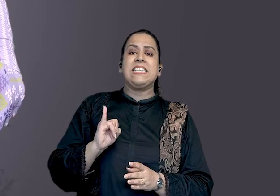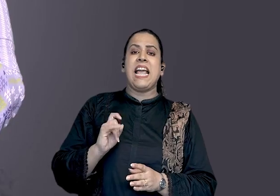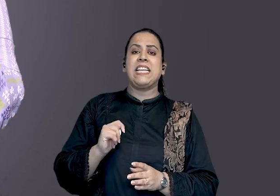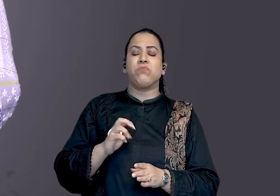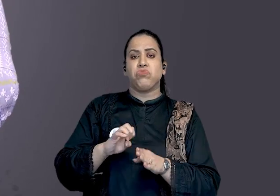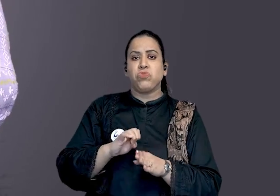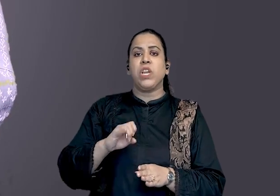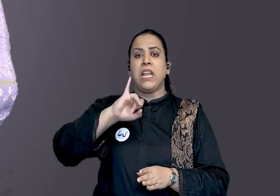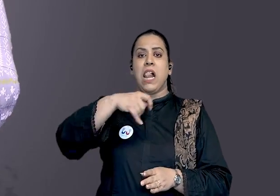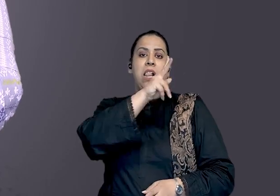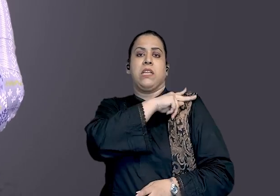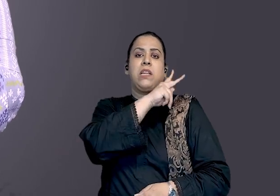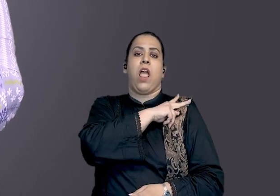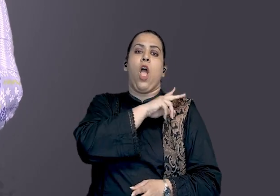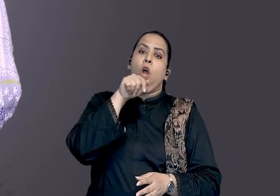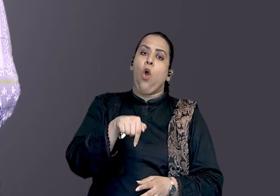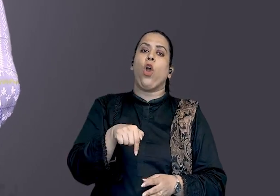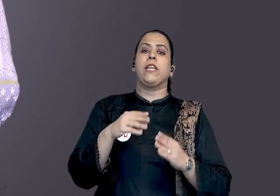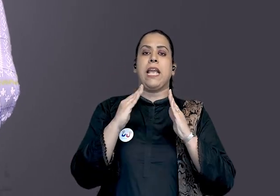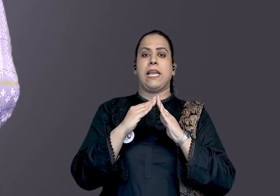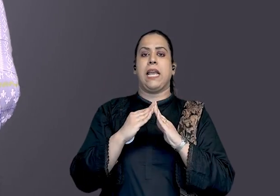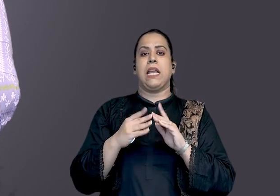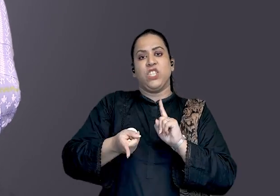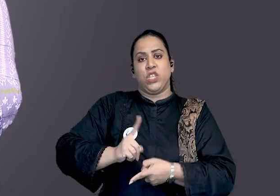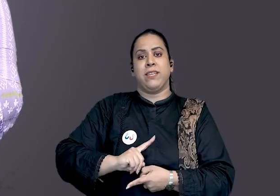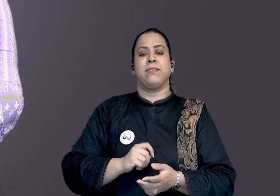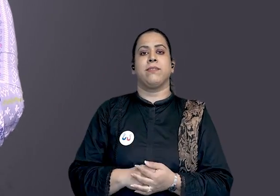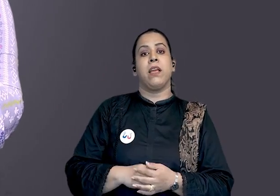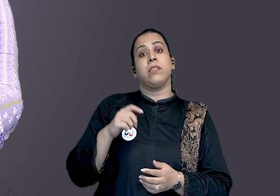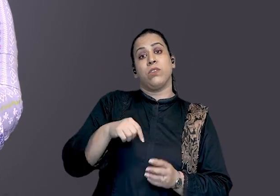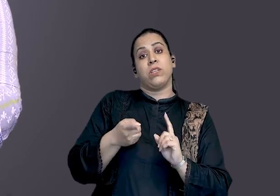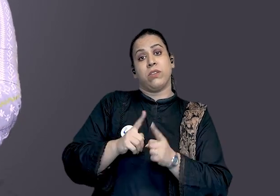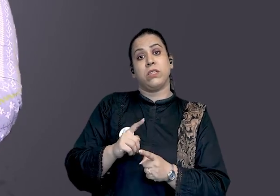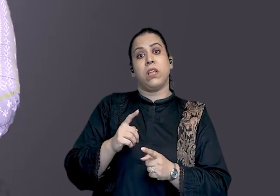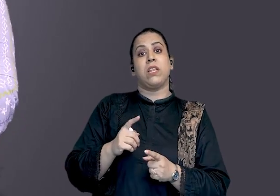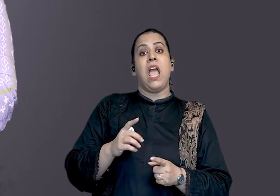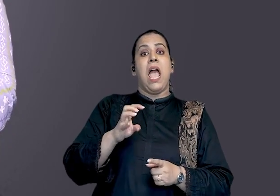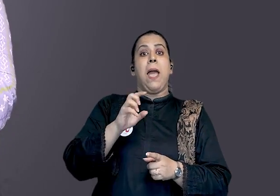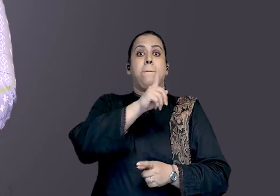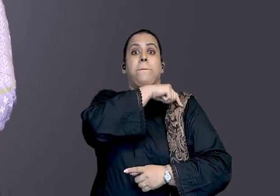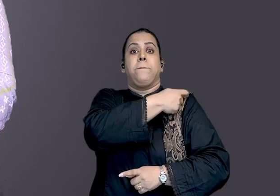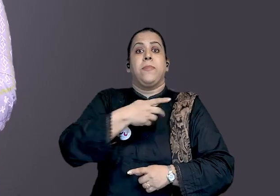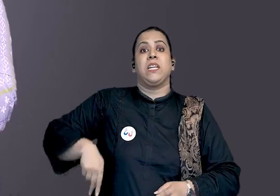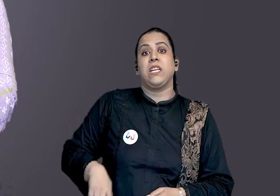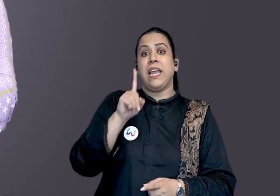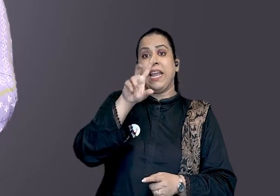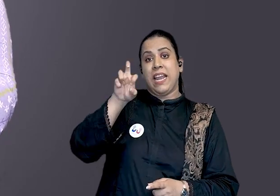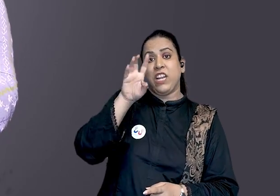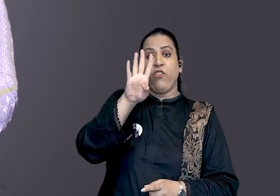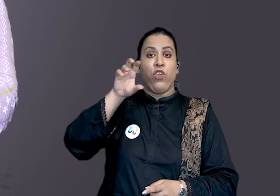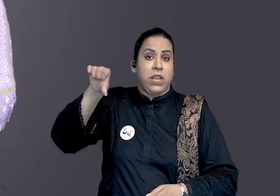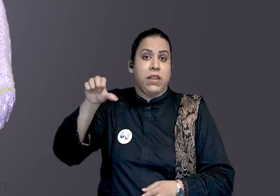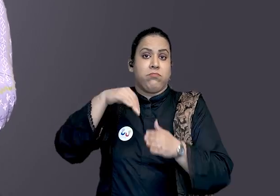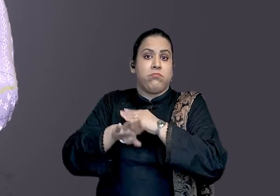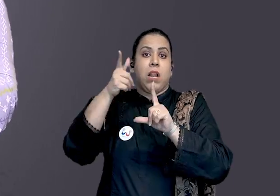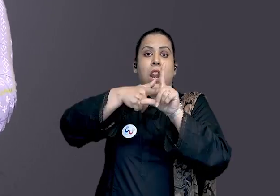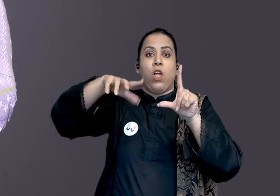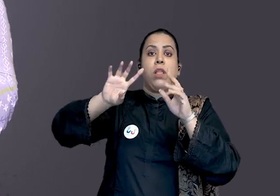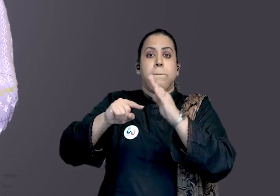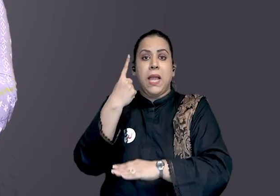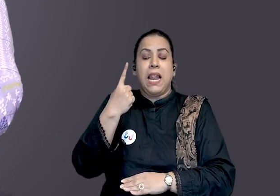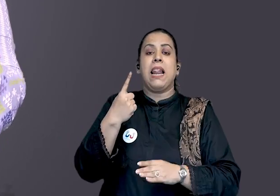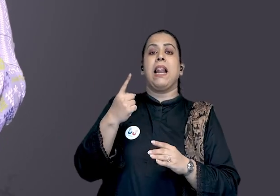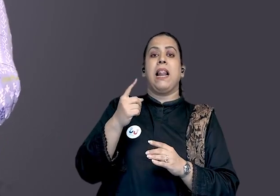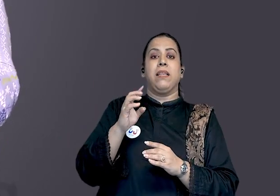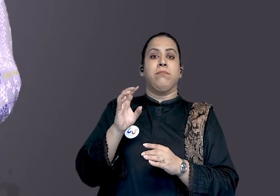उनकी रिहाइशगाह रही. एंड देन इट वाज टेकन ओवर बाय द ब्रिटिश इन 1849. और लाहौर के अंदर जो पहली रेजिडेंसी, ब्रिटिश रेजिडेंसी